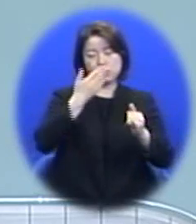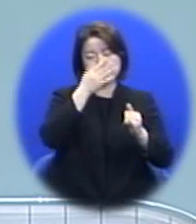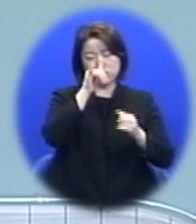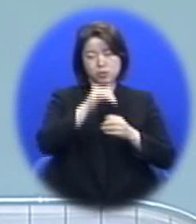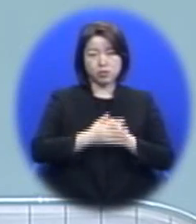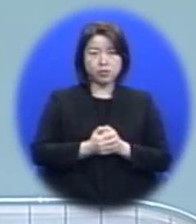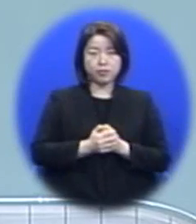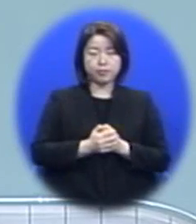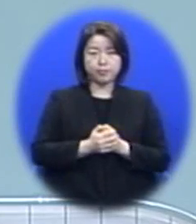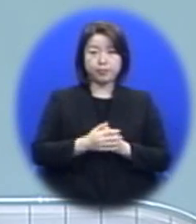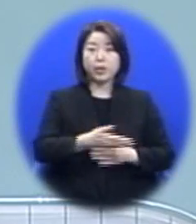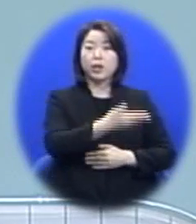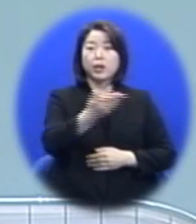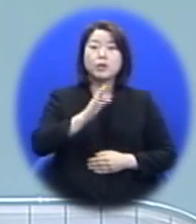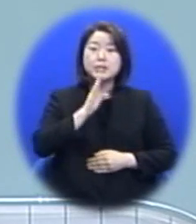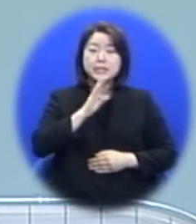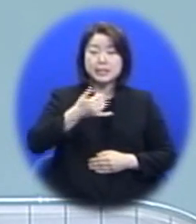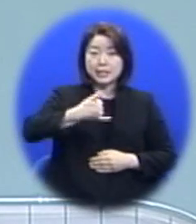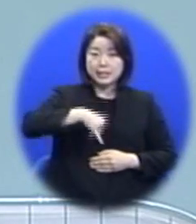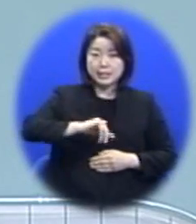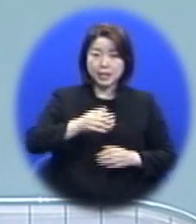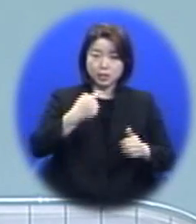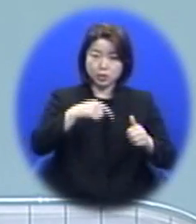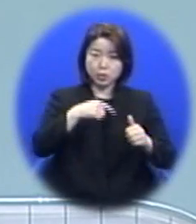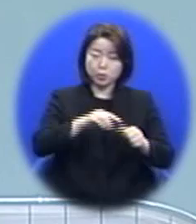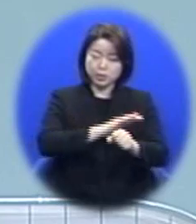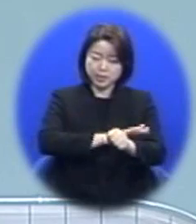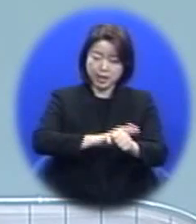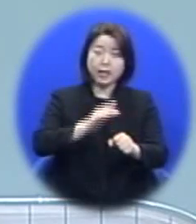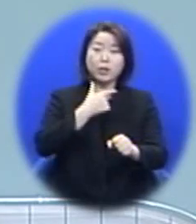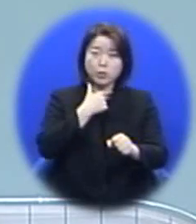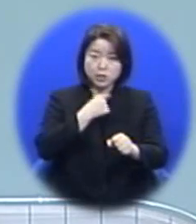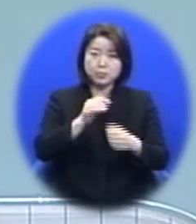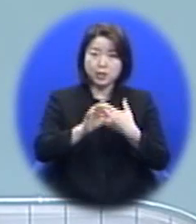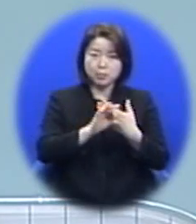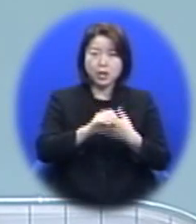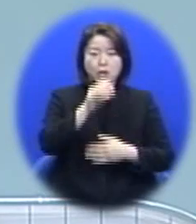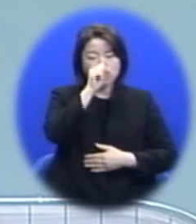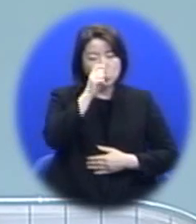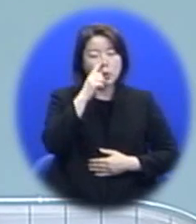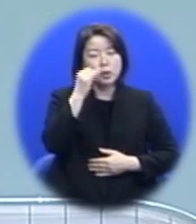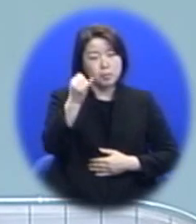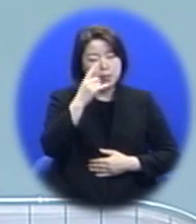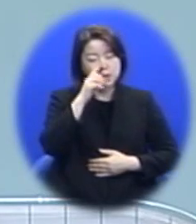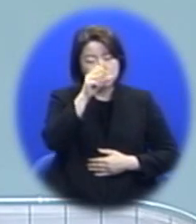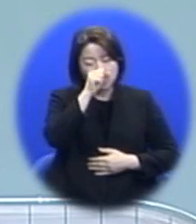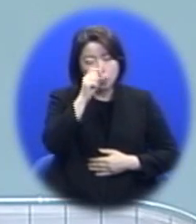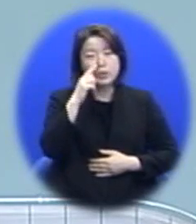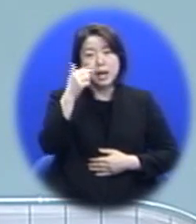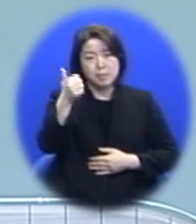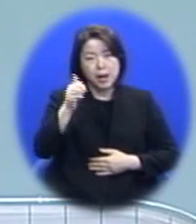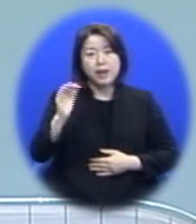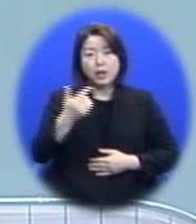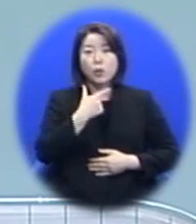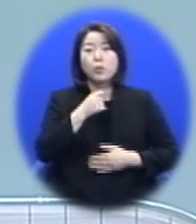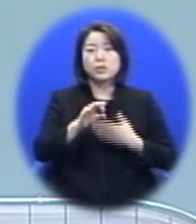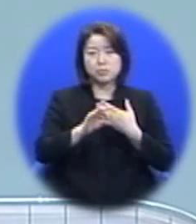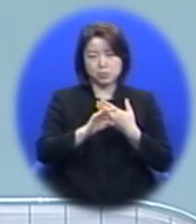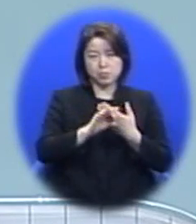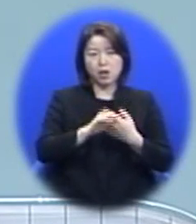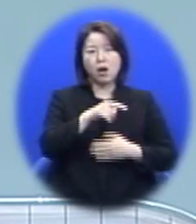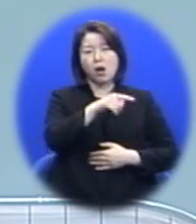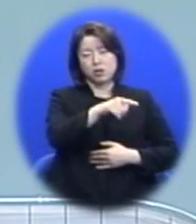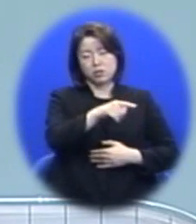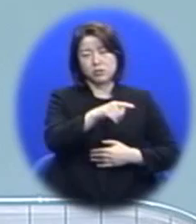여러분이 진짜 자녀 교육 잘하고 싶다면 좋은 아빠 되고 좋은 엄마 되는 것. 그 놓치시면 안